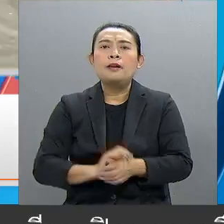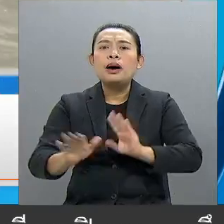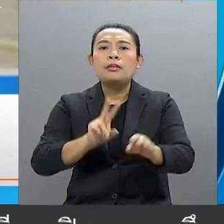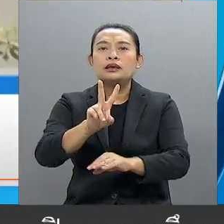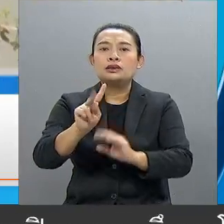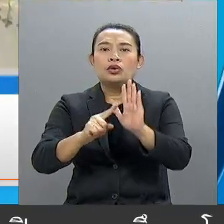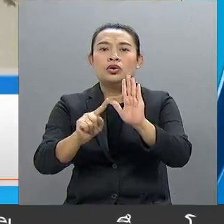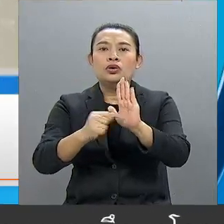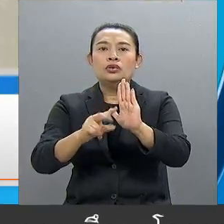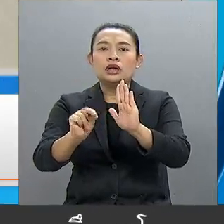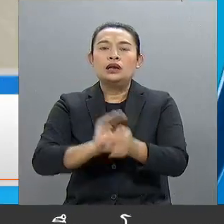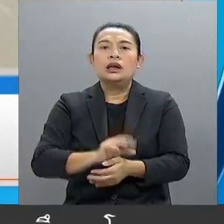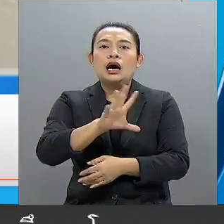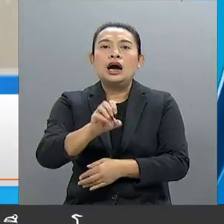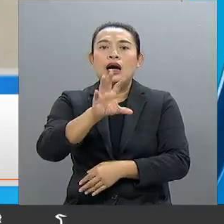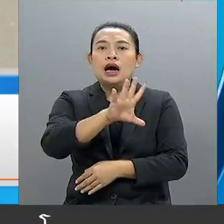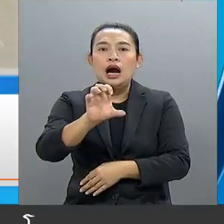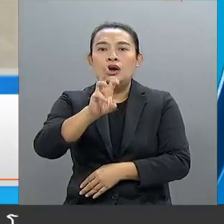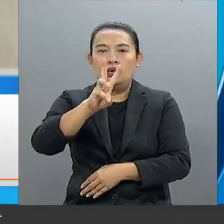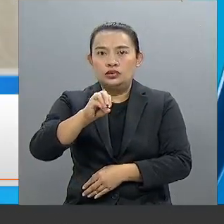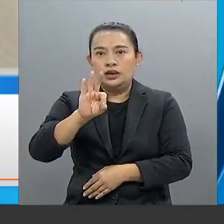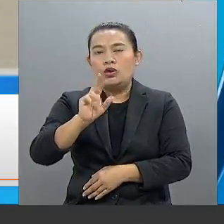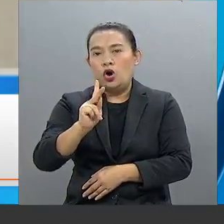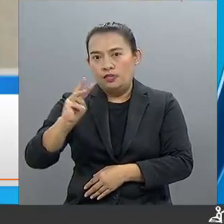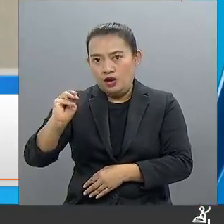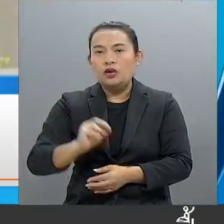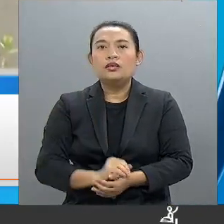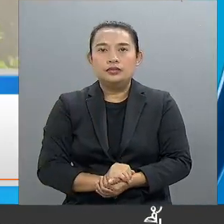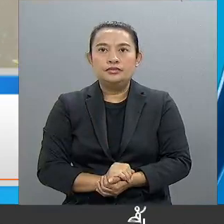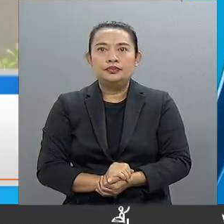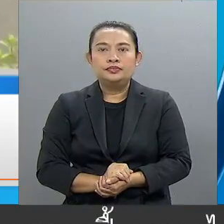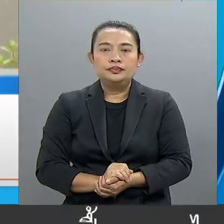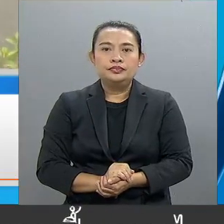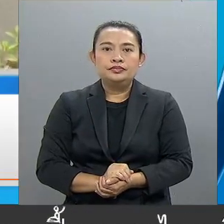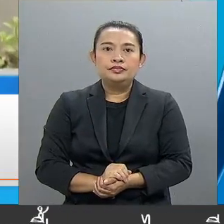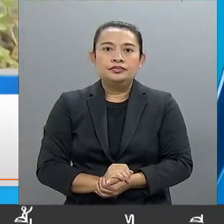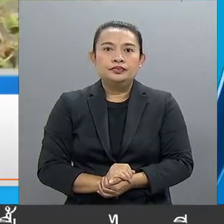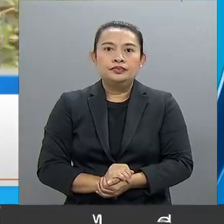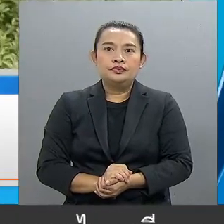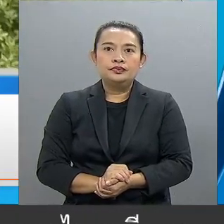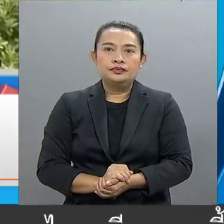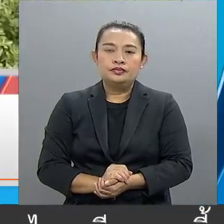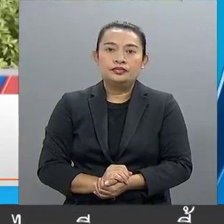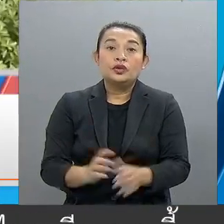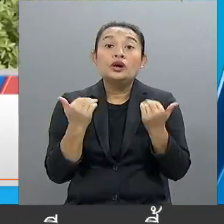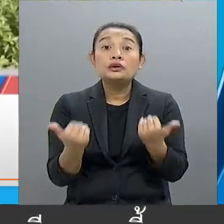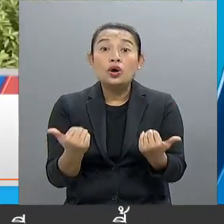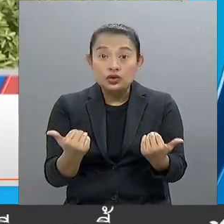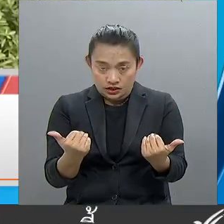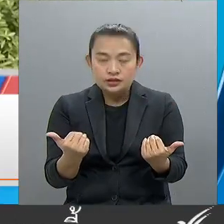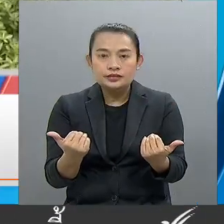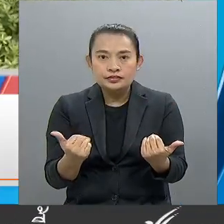2,569 กิโลเมตรอันนี้ที่ผมเรียนเบื้องต้นอย่างนี้นะครับ ค ่ ะ ทีนี้เนื่องจากว่าช่วงนี้นะจริงๆแล้วเนี่ยโดยปก